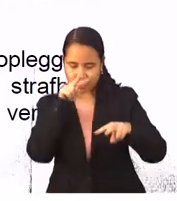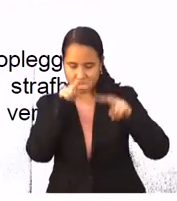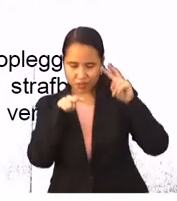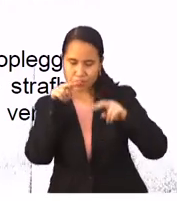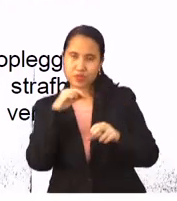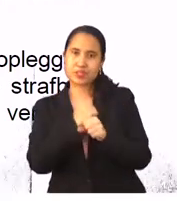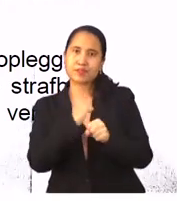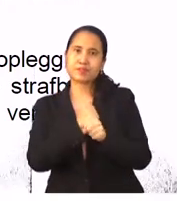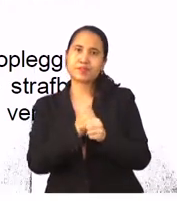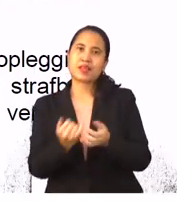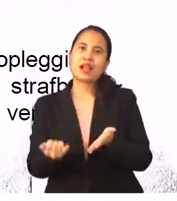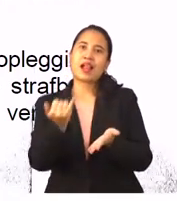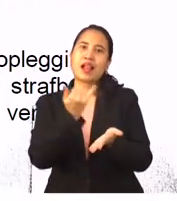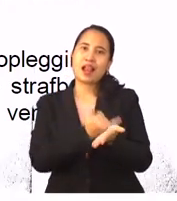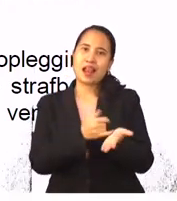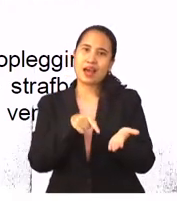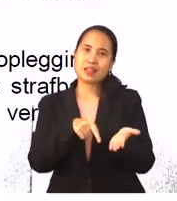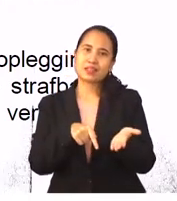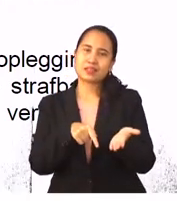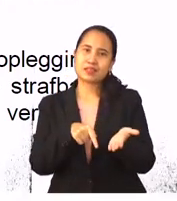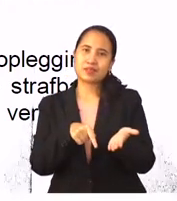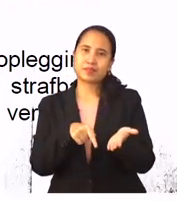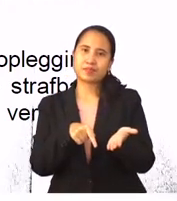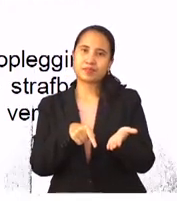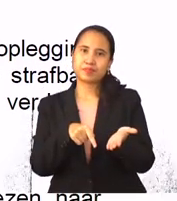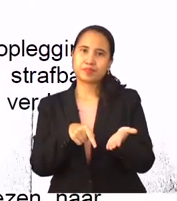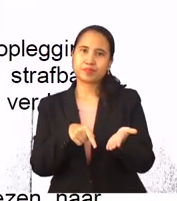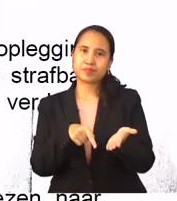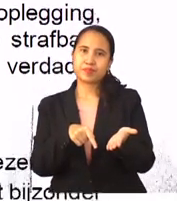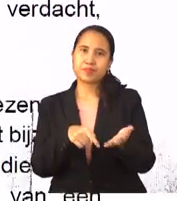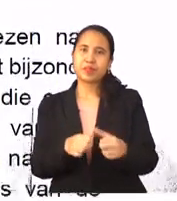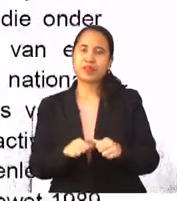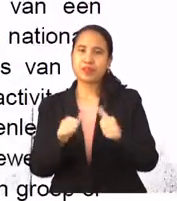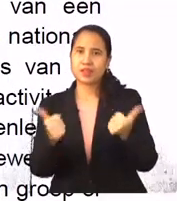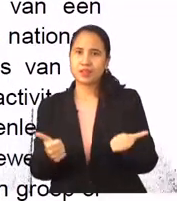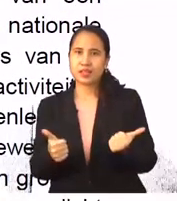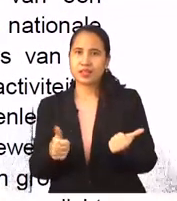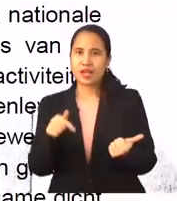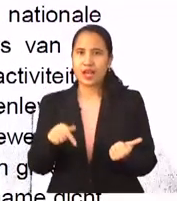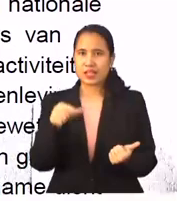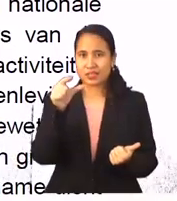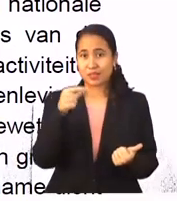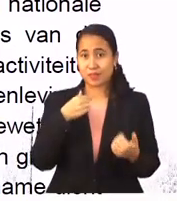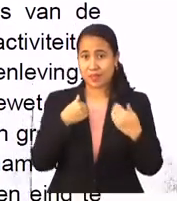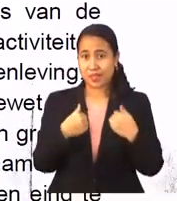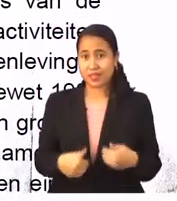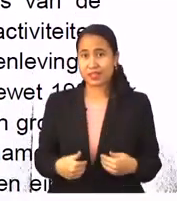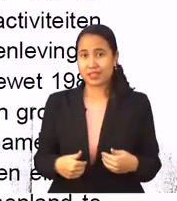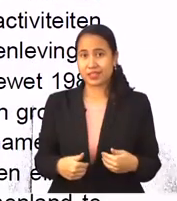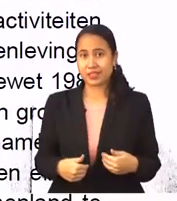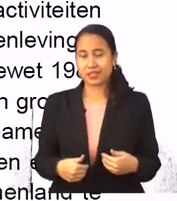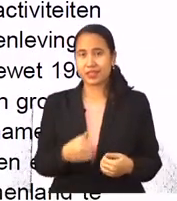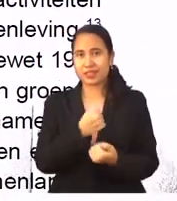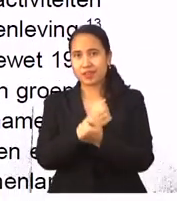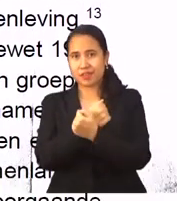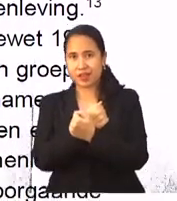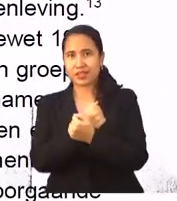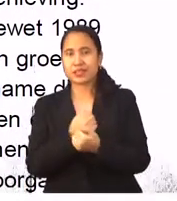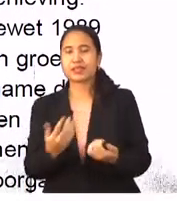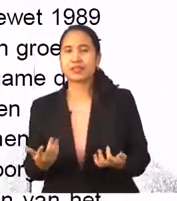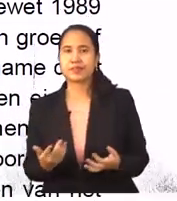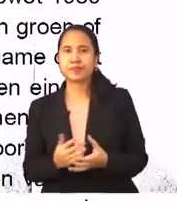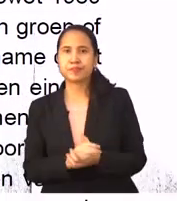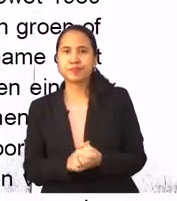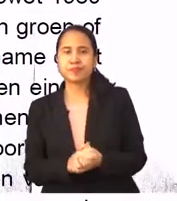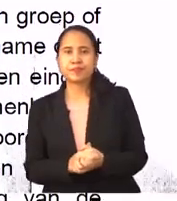In het laatste geval volgt de onmiddellijke invrijheidstelling indien betrokkenen in detentie is. Kortom, in